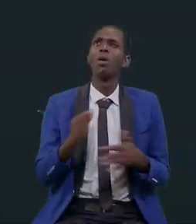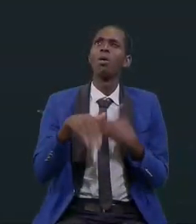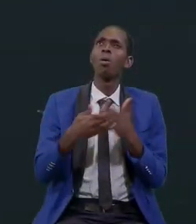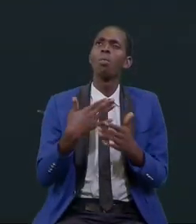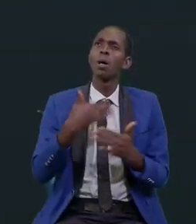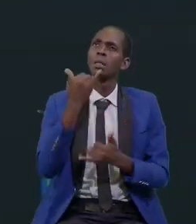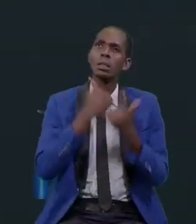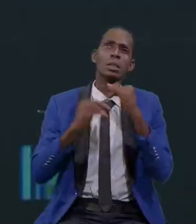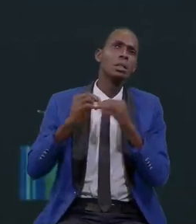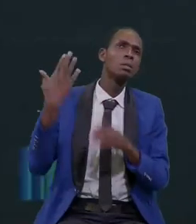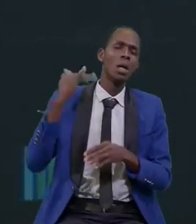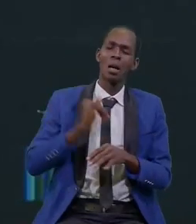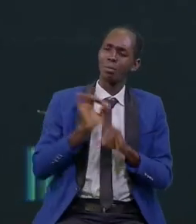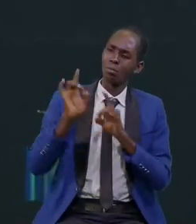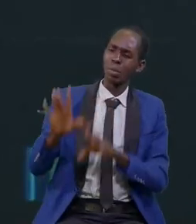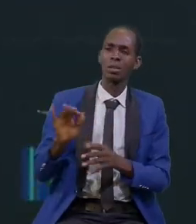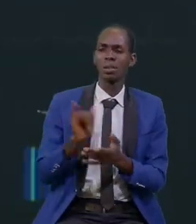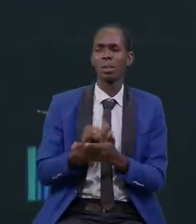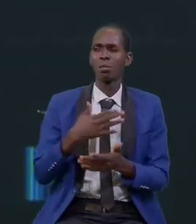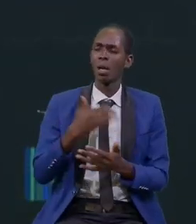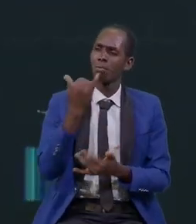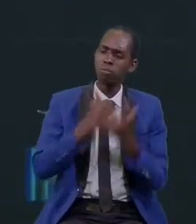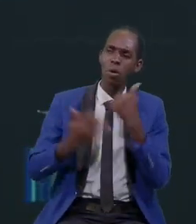passé, je les déteste. Je reste cela.